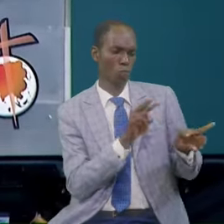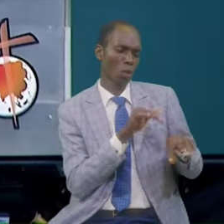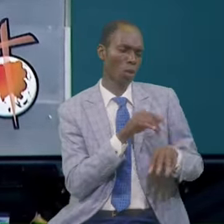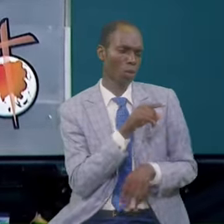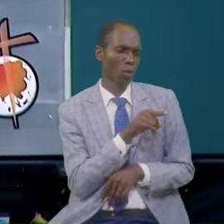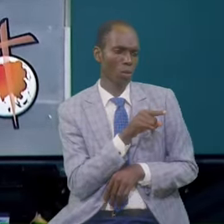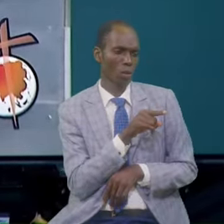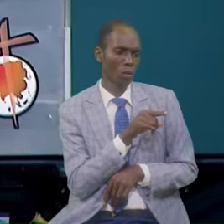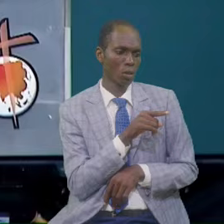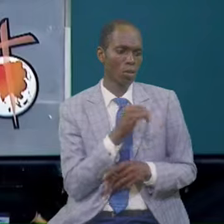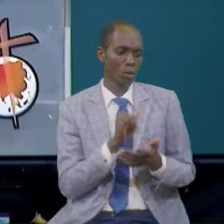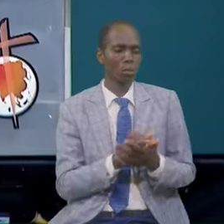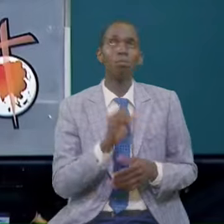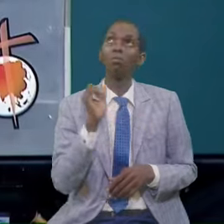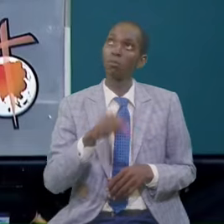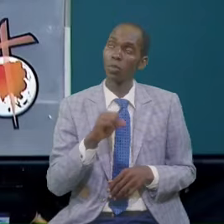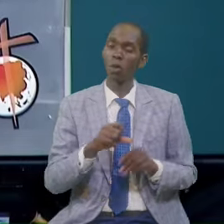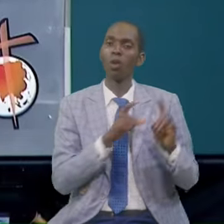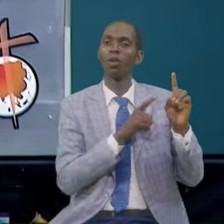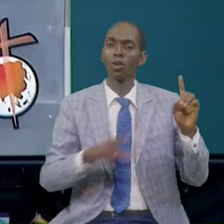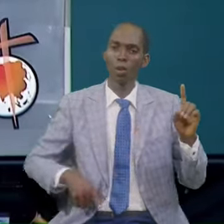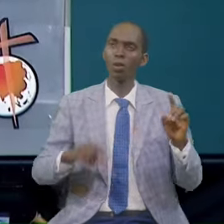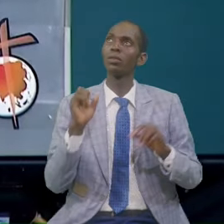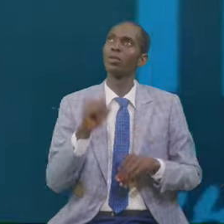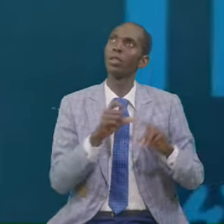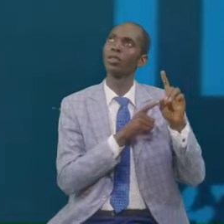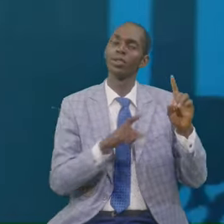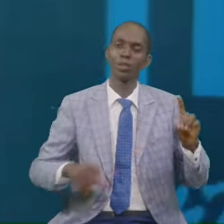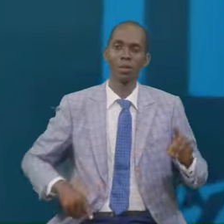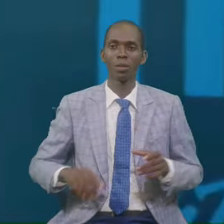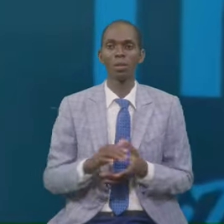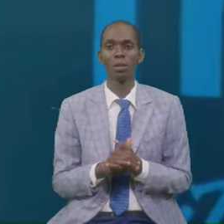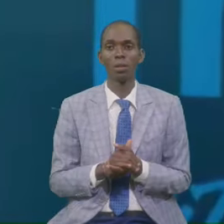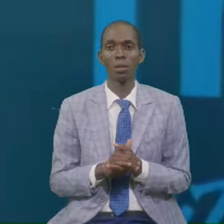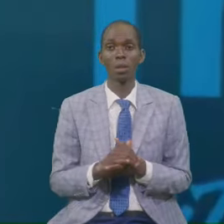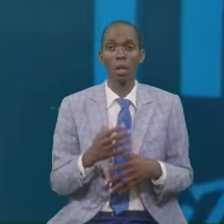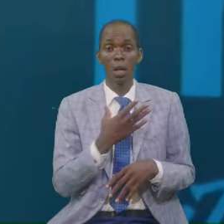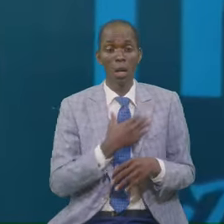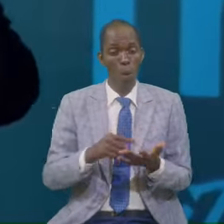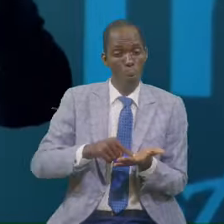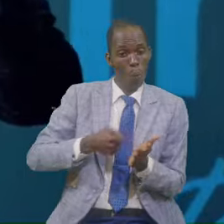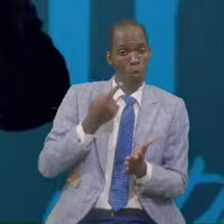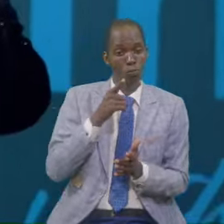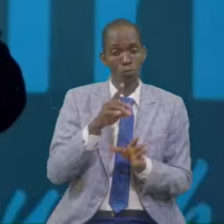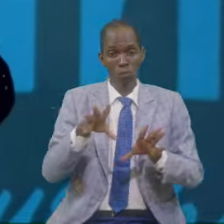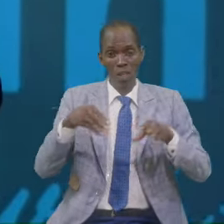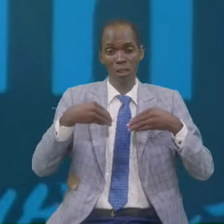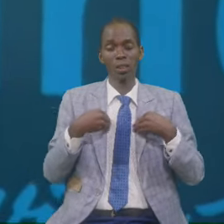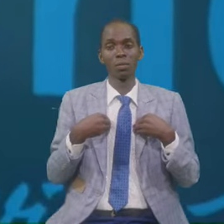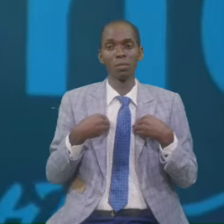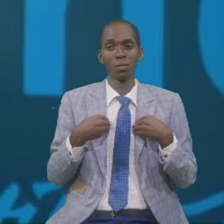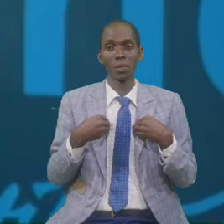Lord. Yes ప్రభు. Yes Lord. అవును ప్రభు అంటాడు. And the moment you accept, ఆయొక్క సమయములో, the moment